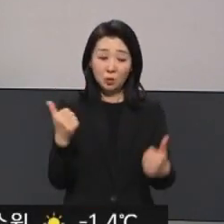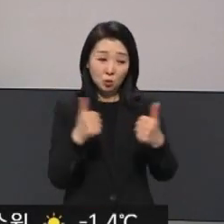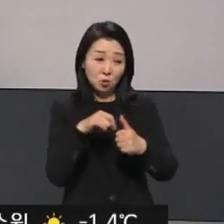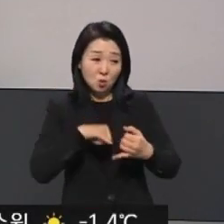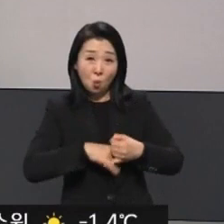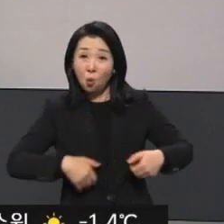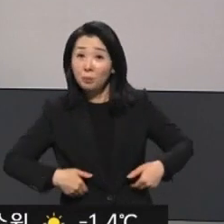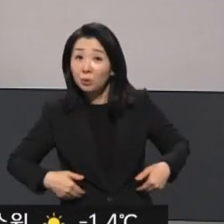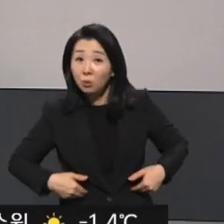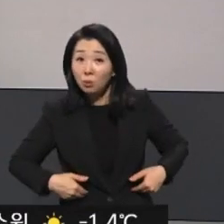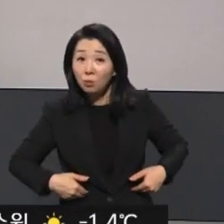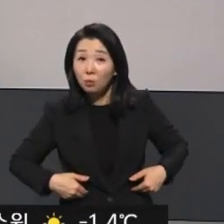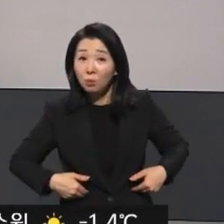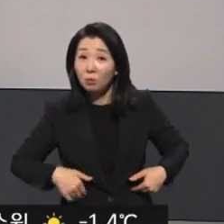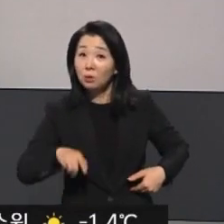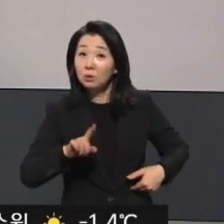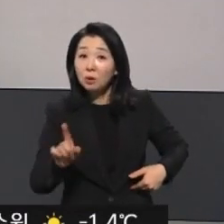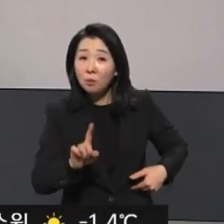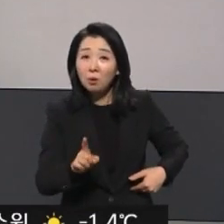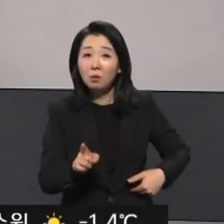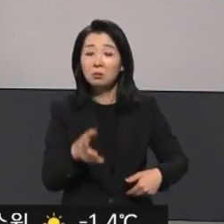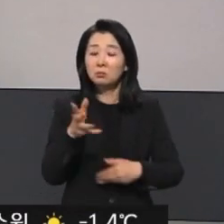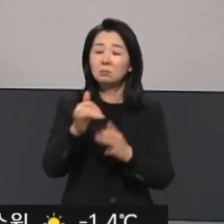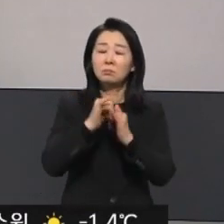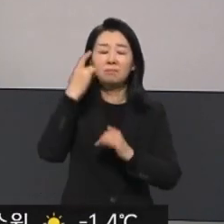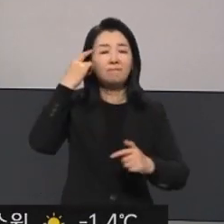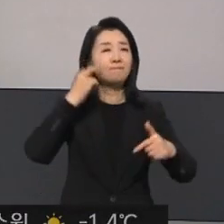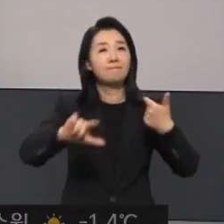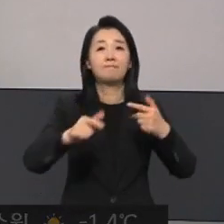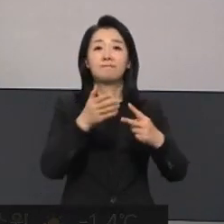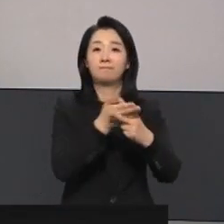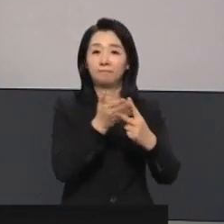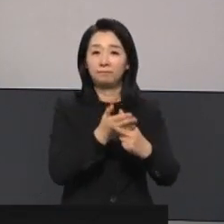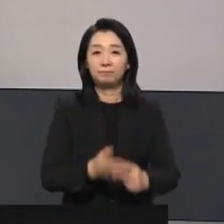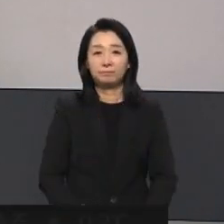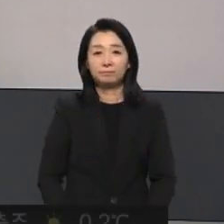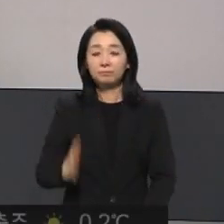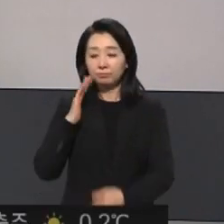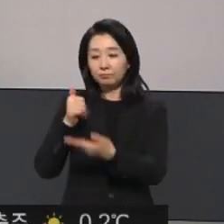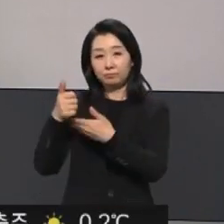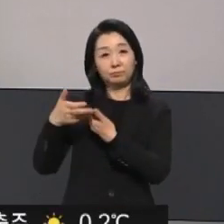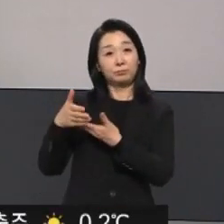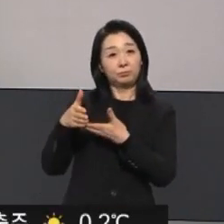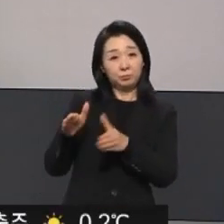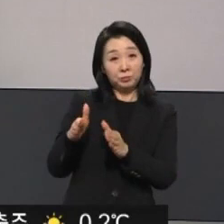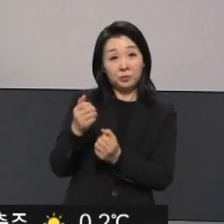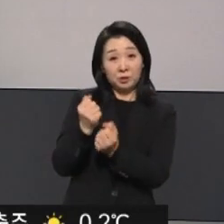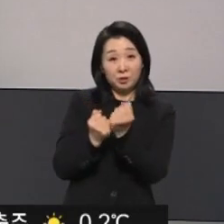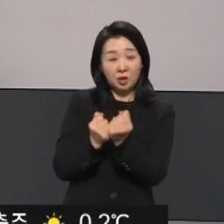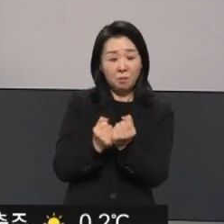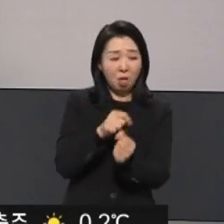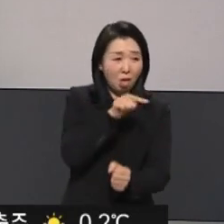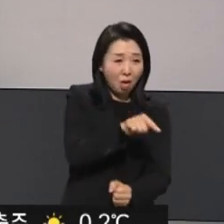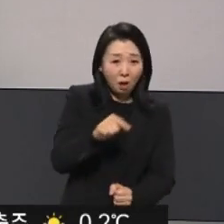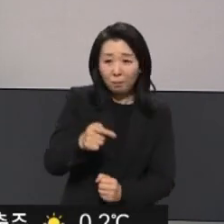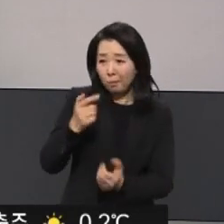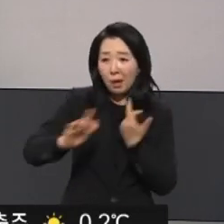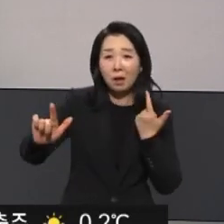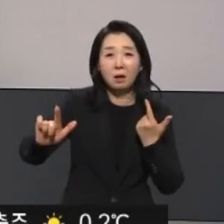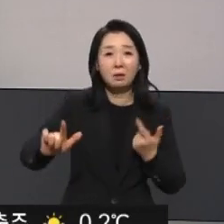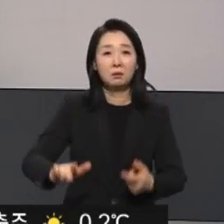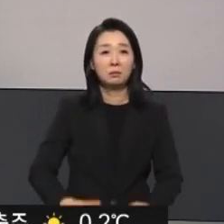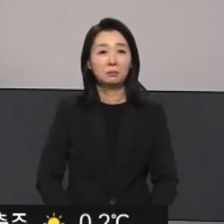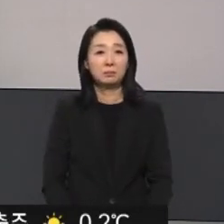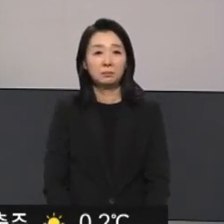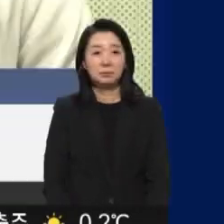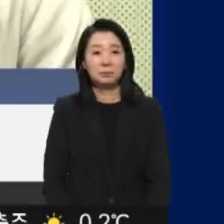꼭 있어야 했느냐를 두고는 전문가들의 의견도 엇갈리는데요. 그런 가운데 대통령실의 설명 앞뒤가 안 맞는다는 지적이